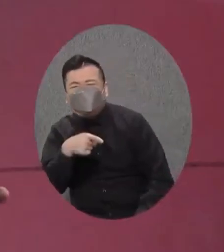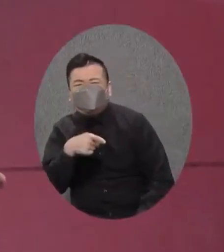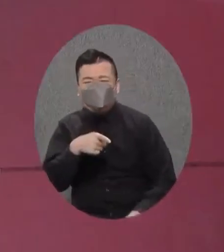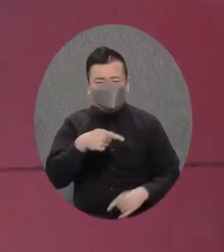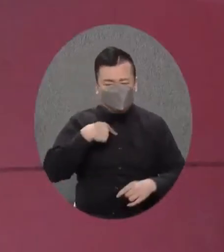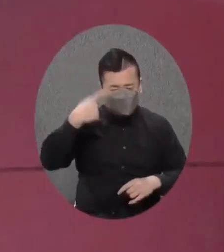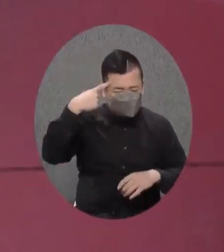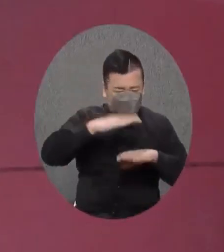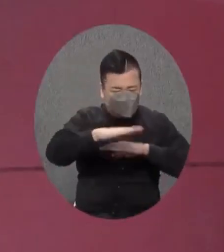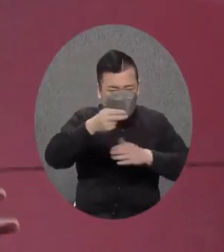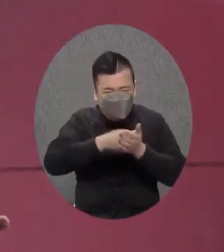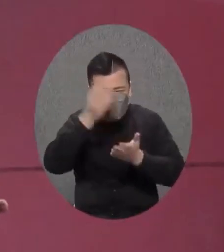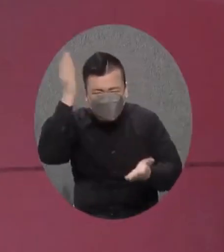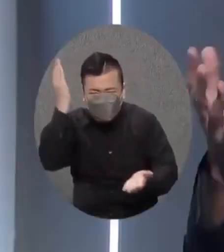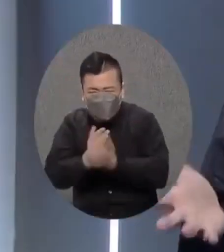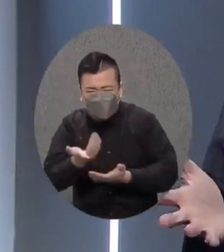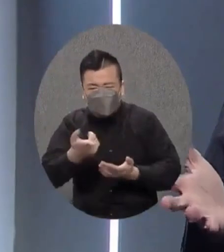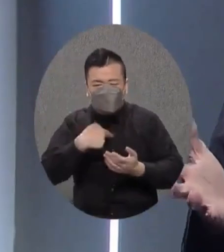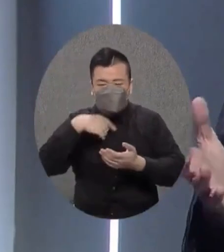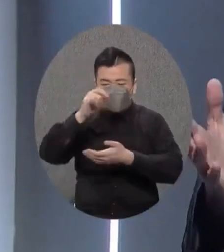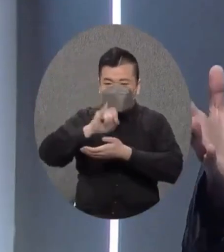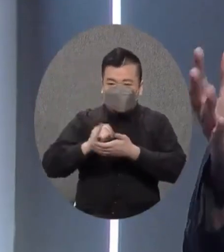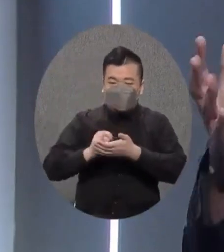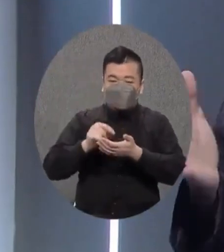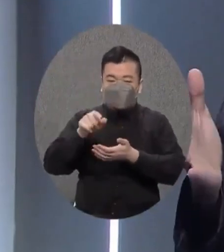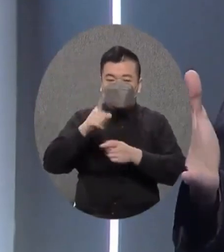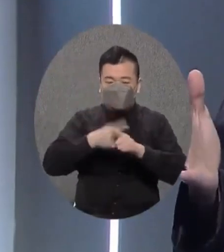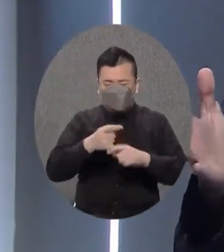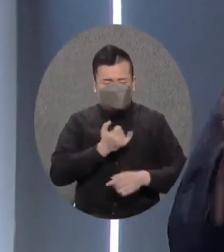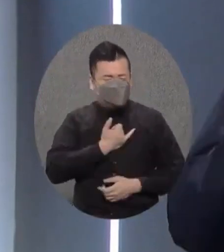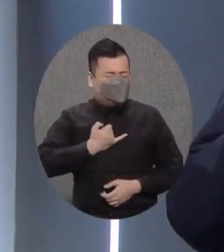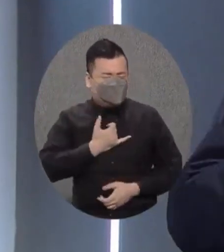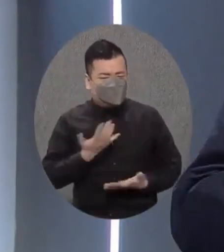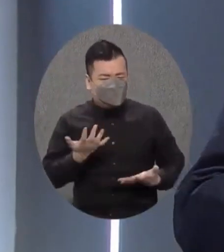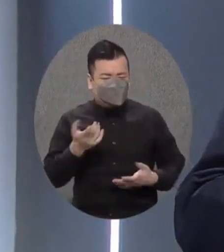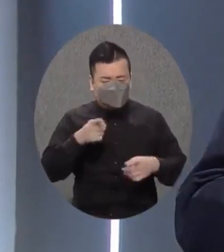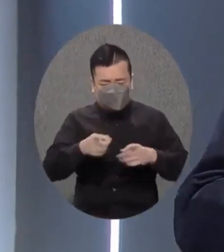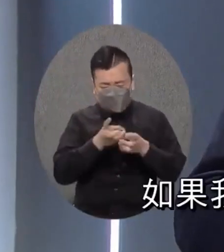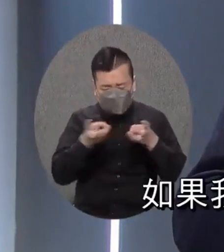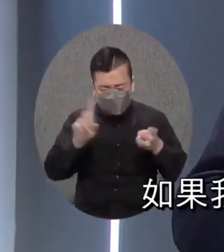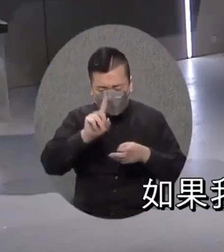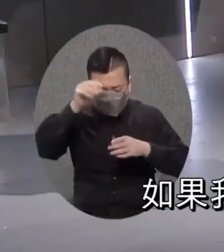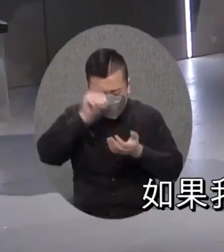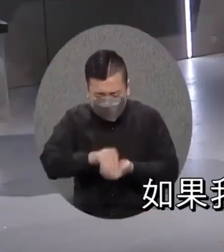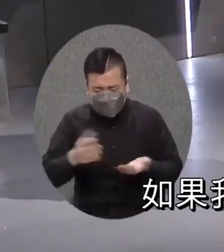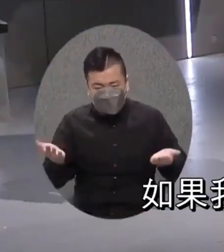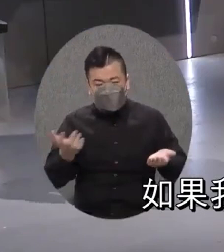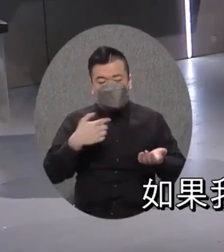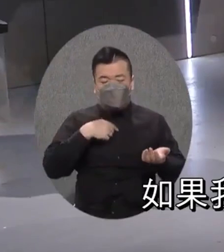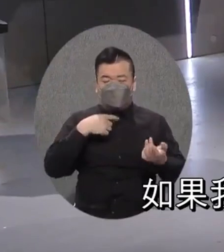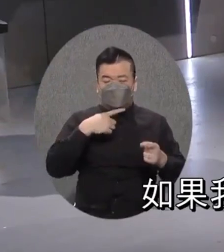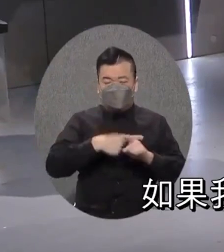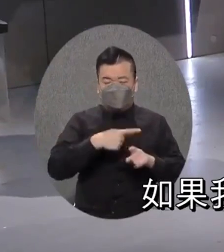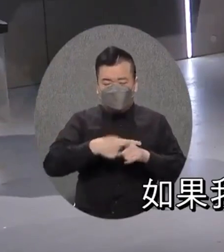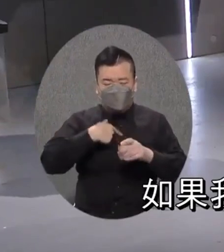是這樣的嘛。咁作為藝術家啦，即係版畫嘅藝術家，你哋嗰種掙扎喺邊度？嗰條線又喺邊度界定咧？即係話，咁如果唔係，即係